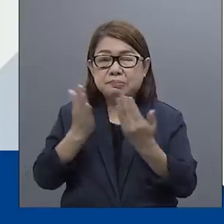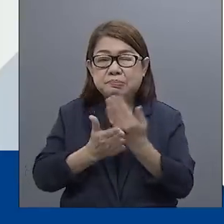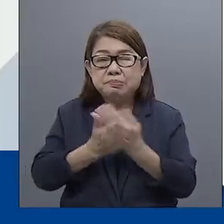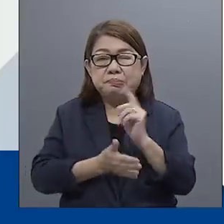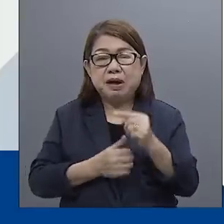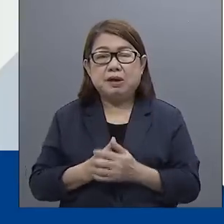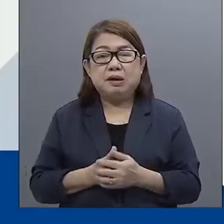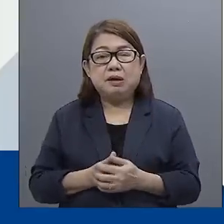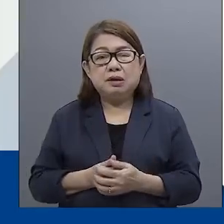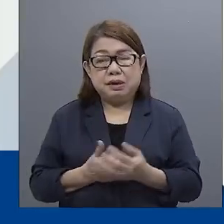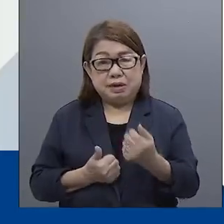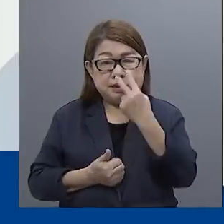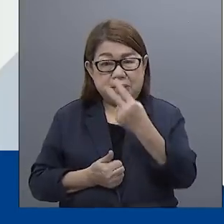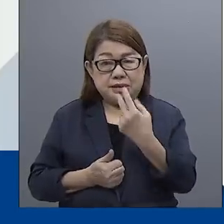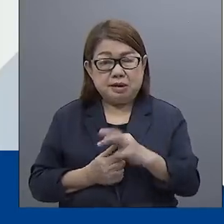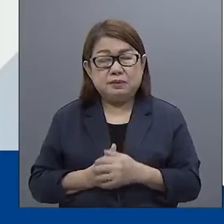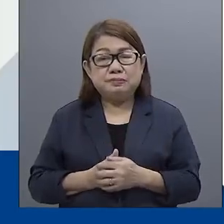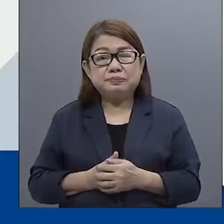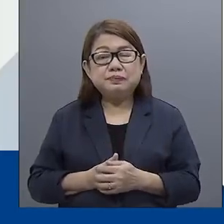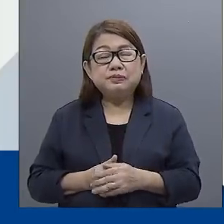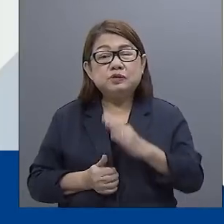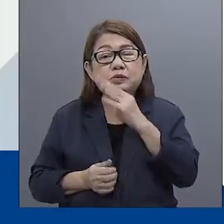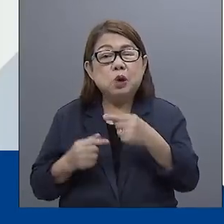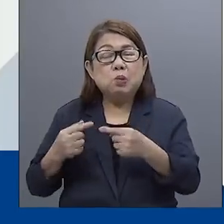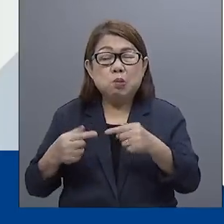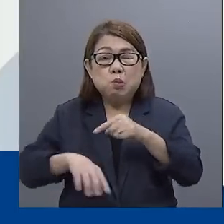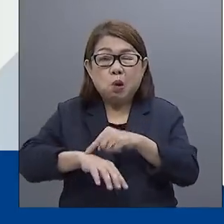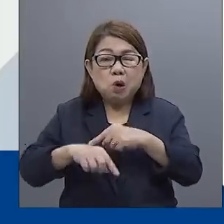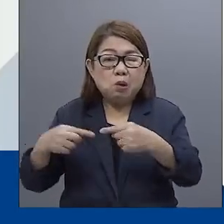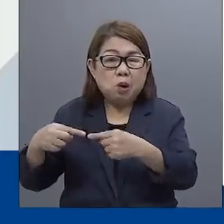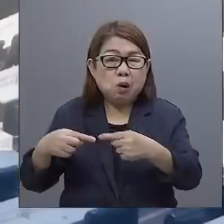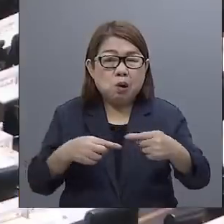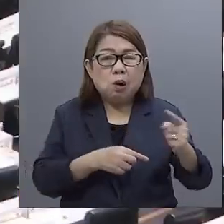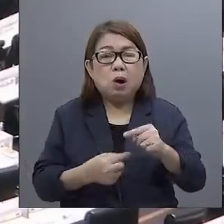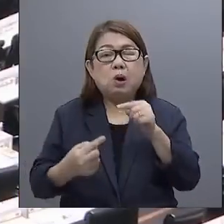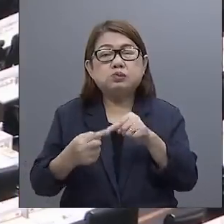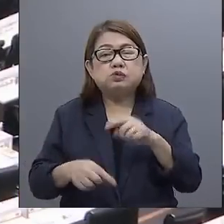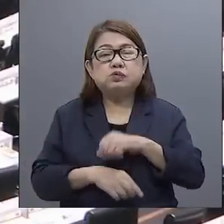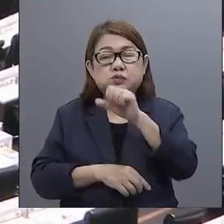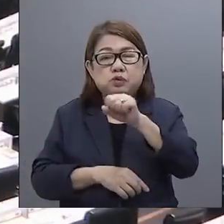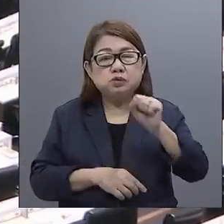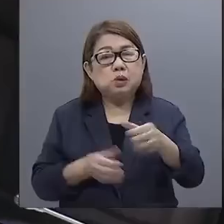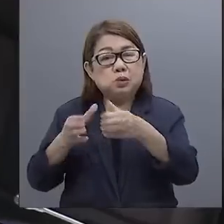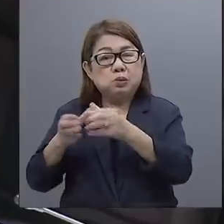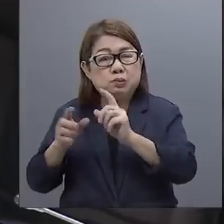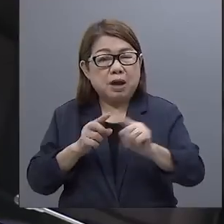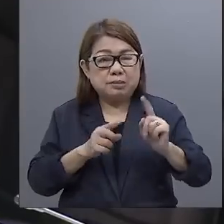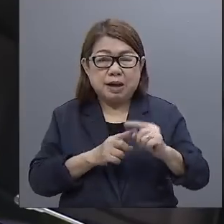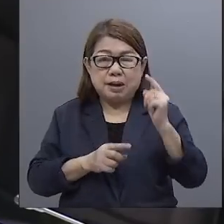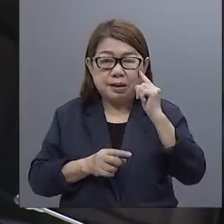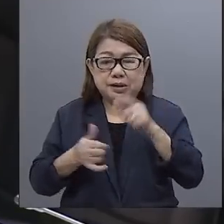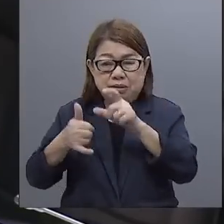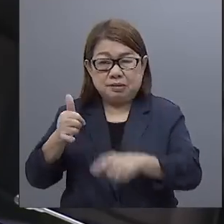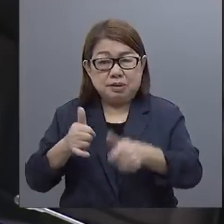เห็นอยู่กันในวัน2วันนี้ล่ะค่ะและถ้าทอดยาวออกไปสบจังหวะให้เก้าอี้ส.ส.ของแต่ละพรรคที่เห็นกันอยู่นี่